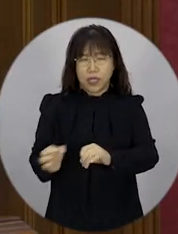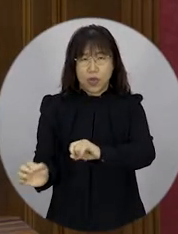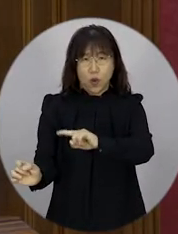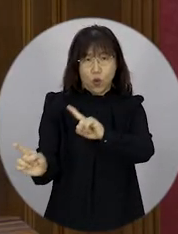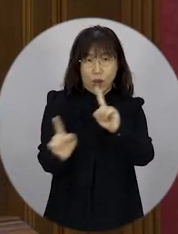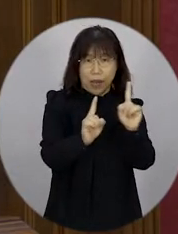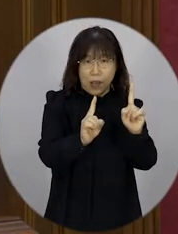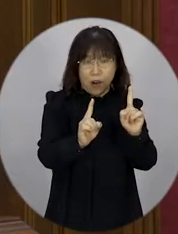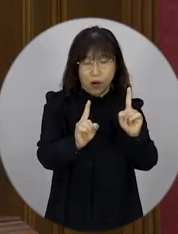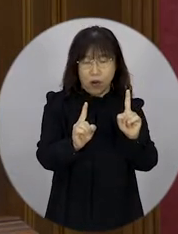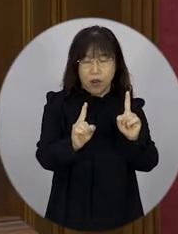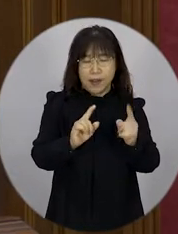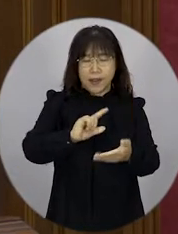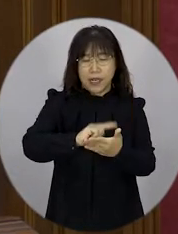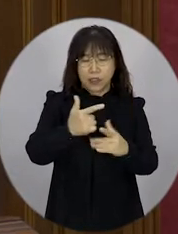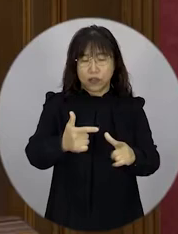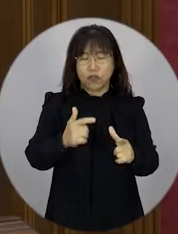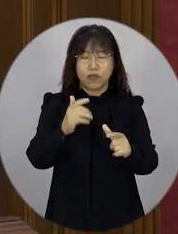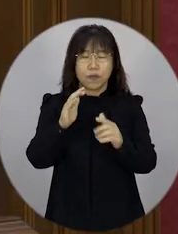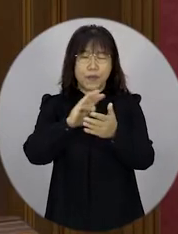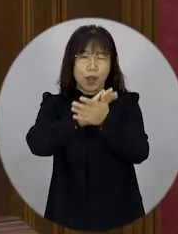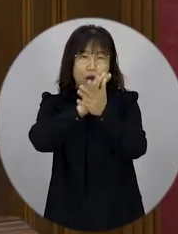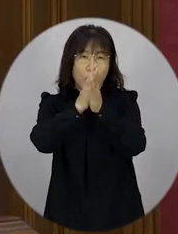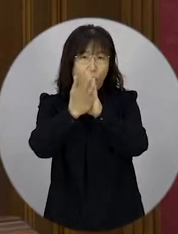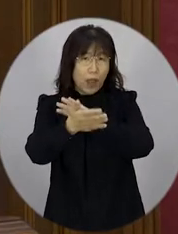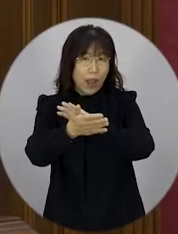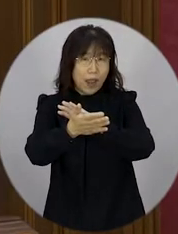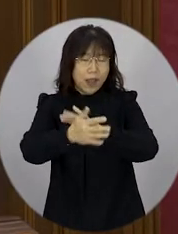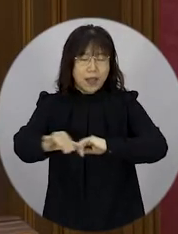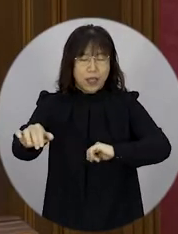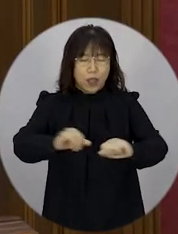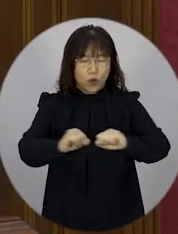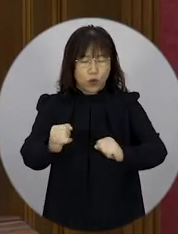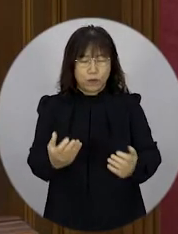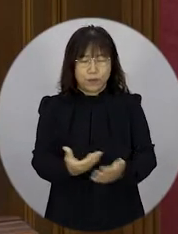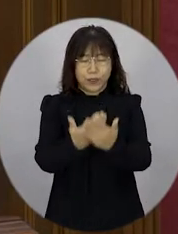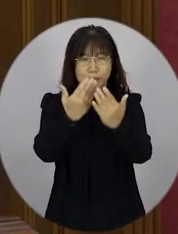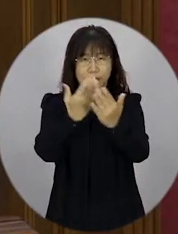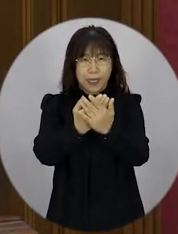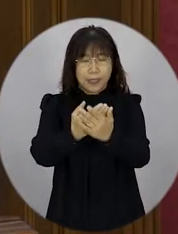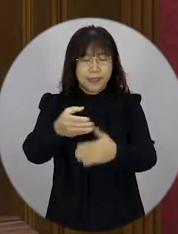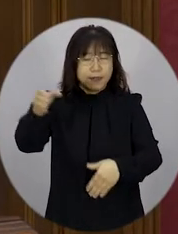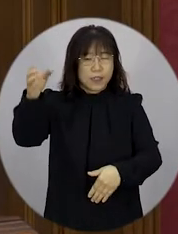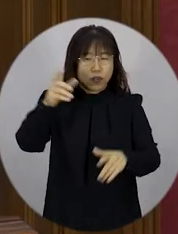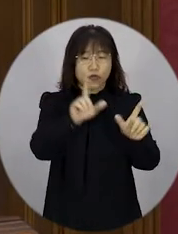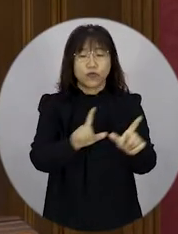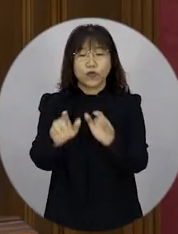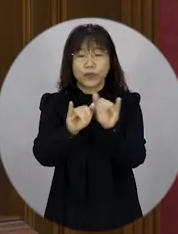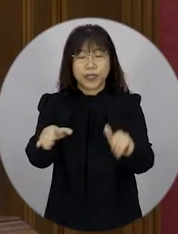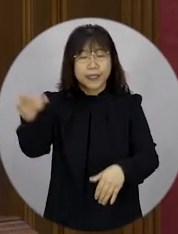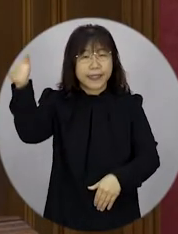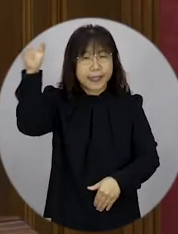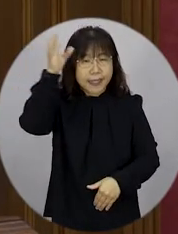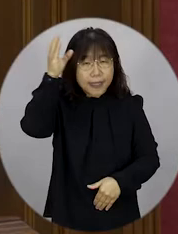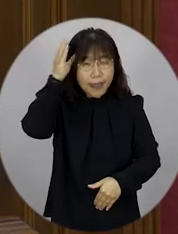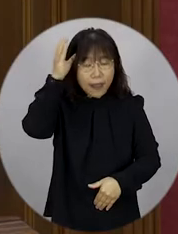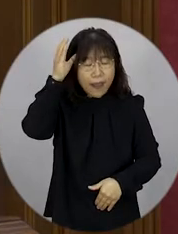활력회복 등 강서구의 변화와 역동적인 도약을 바라는 구민 여러분의